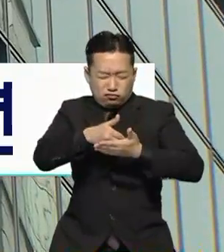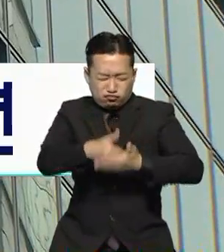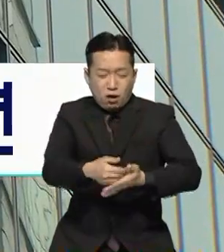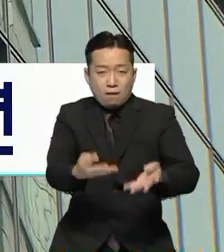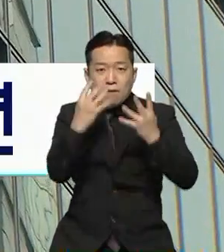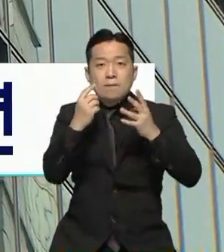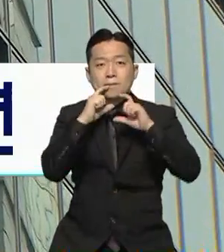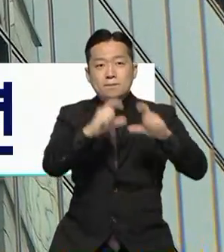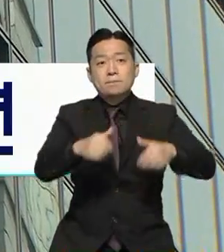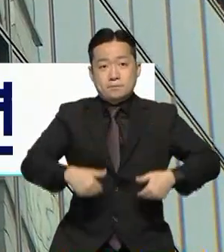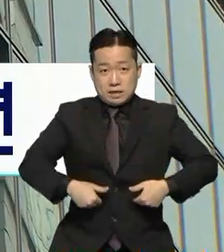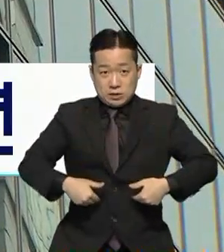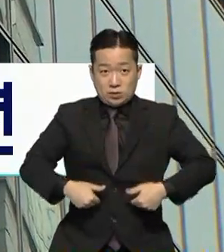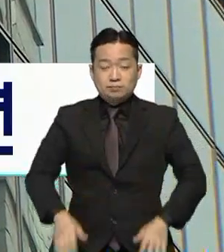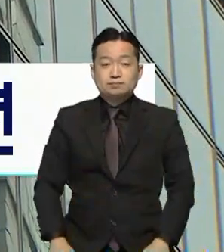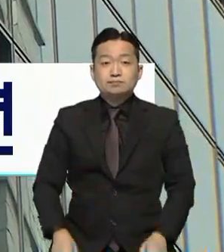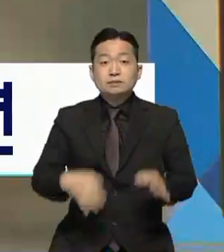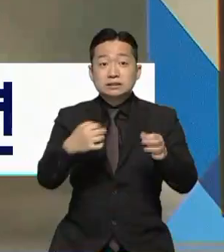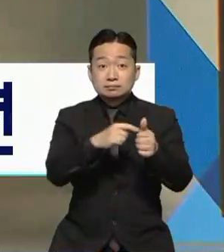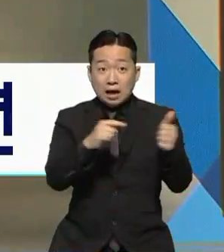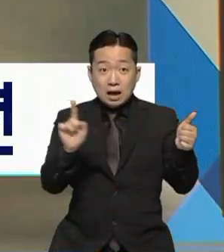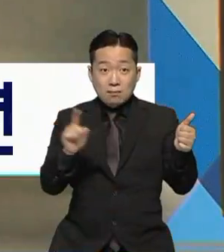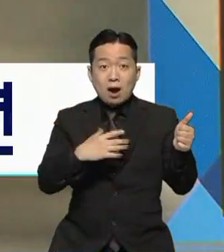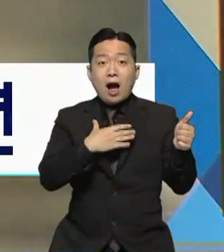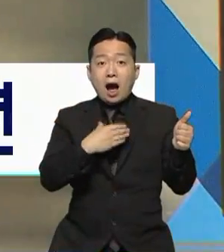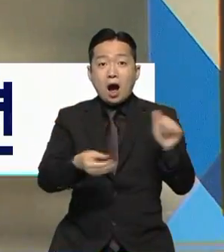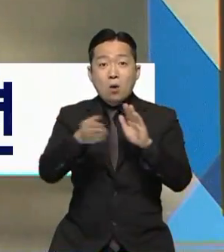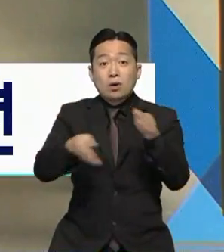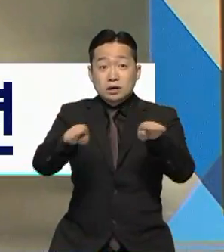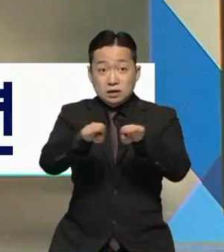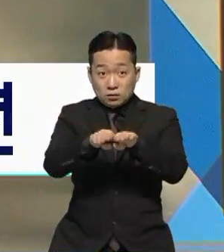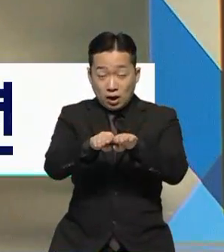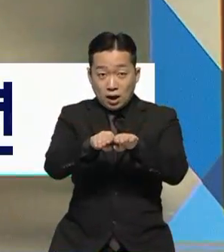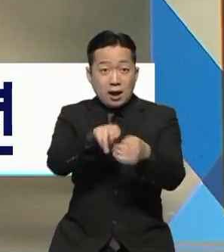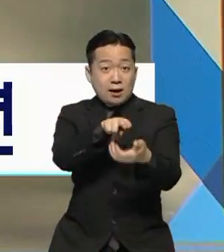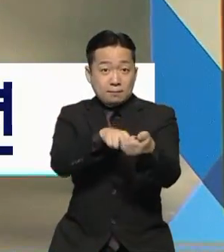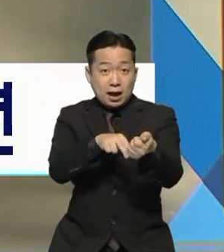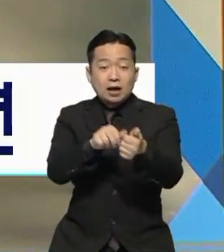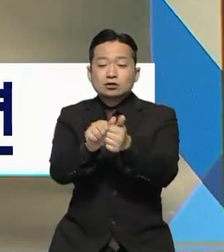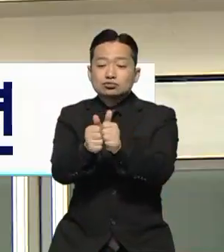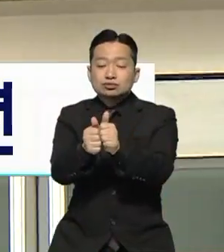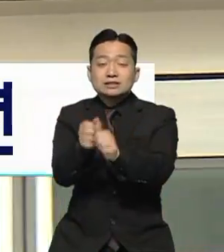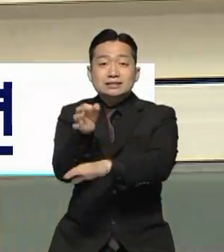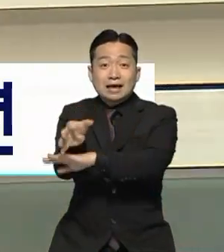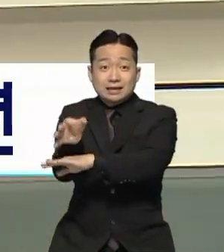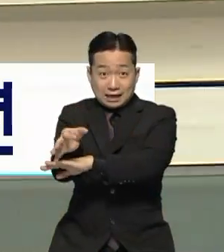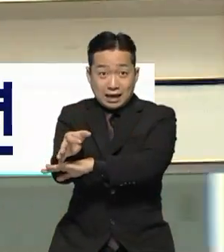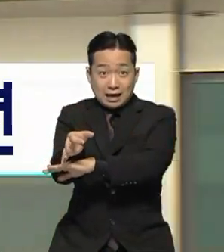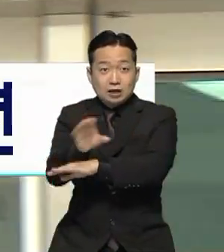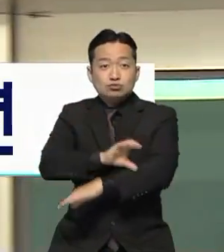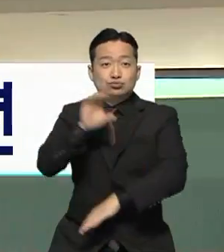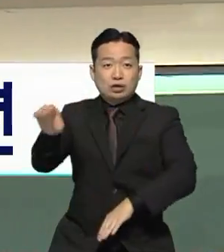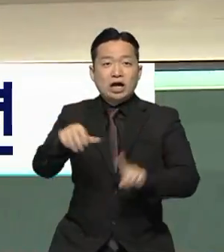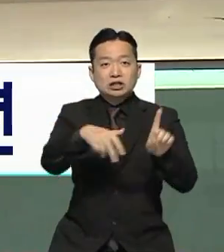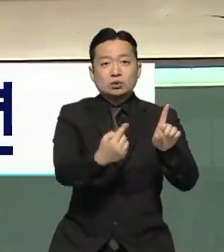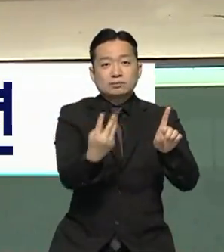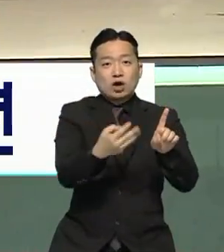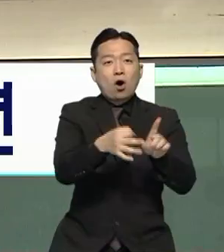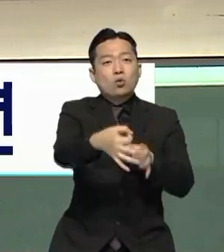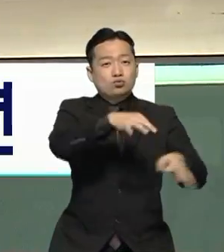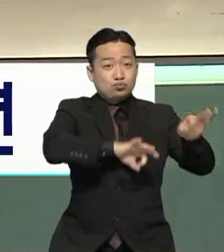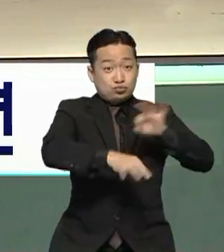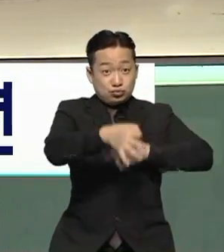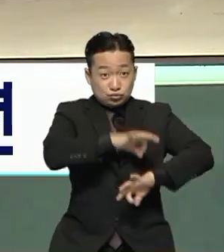선고할 필요가 있다고 설명했습니다. 김 씨 등은 안전한 공공기관 매출 채권에 투자한다며 1조 3천억 원대 투자금을